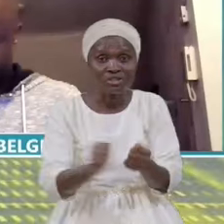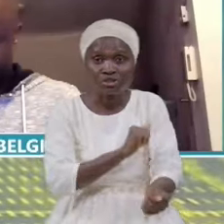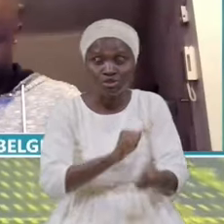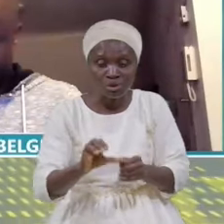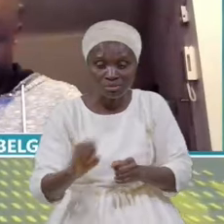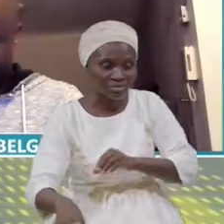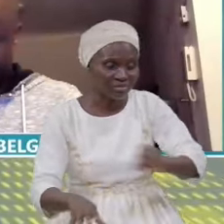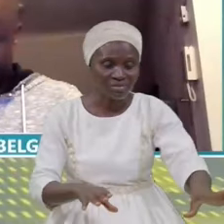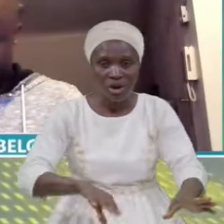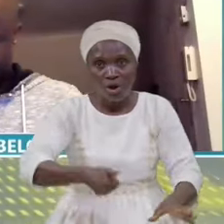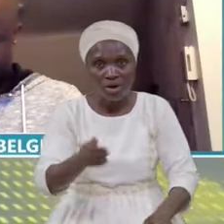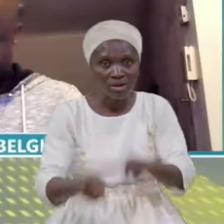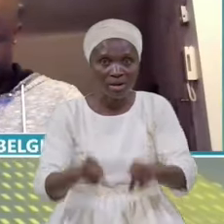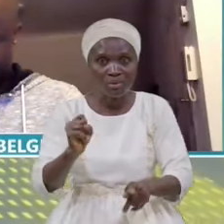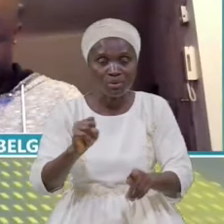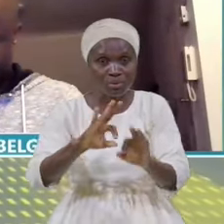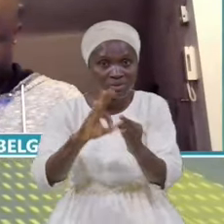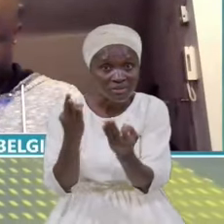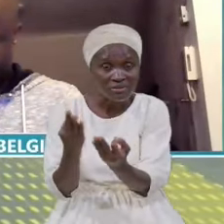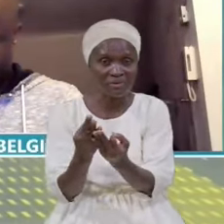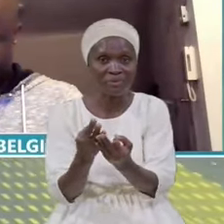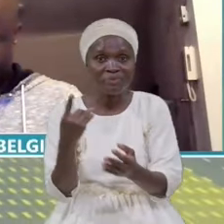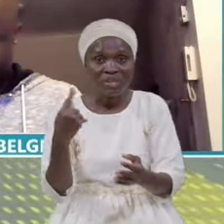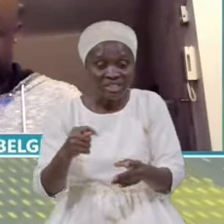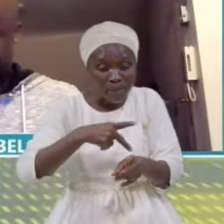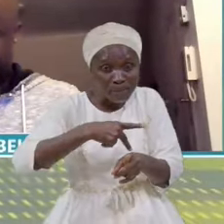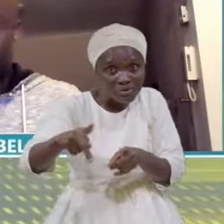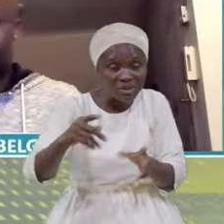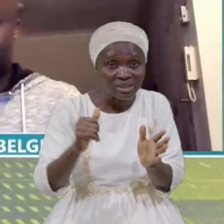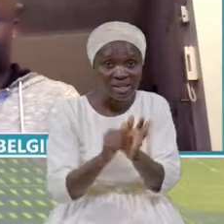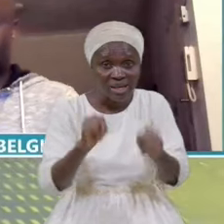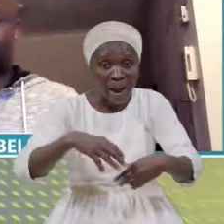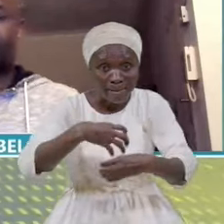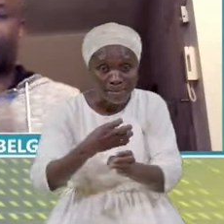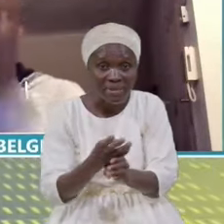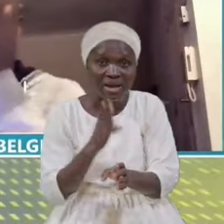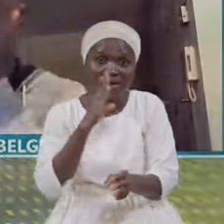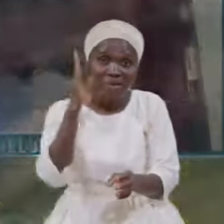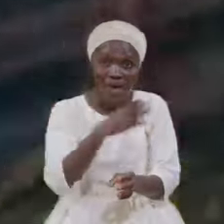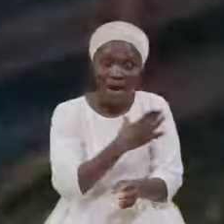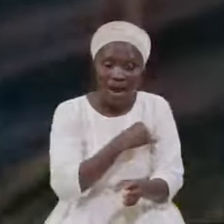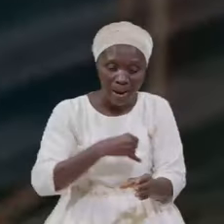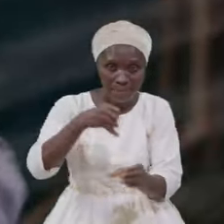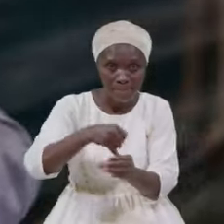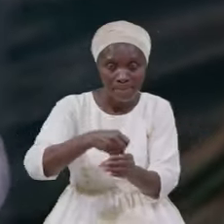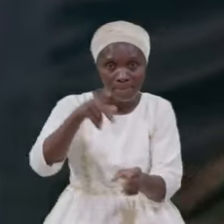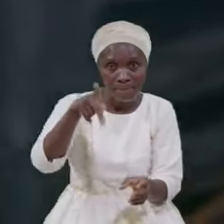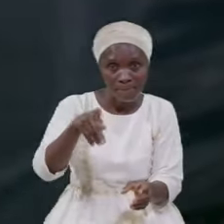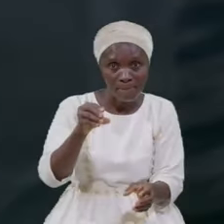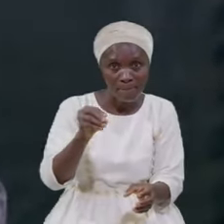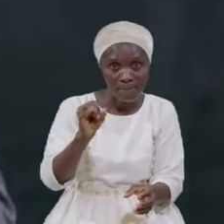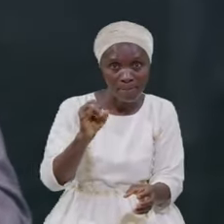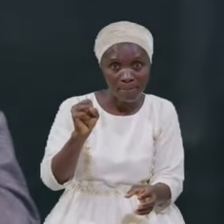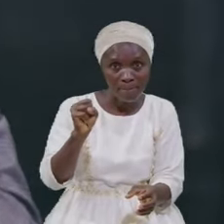qui fabrique des concoctions pour empoisonner des ennemis. Une mauvaise profession, mais aujourd'hui,